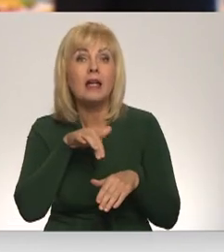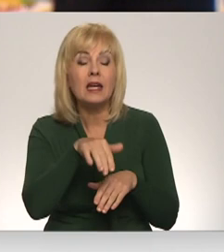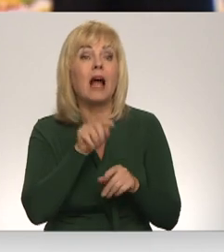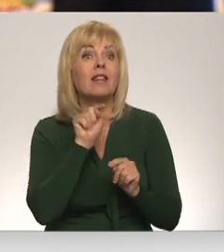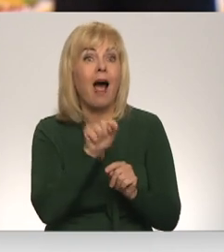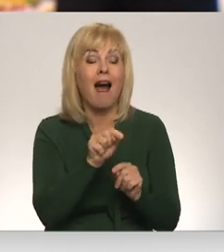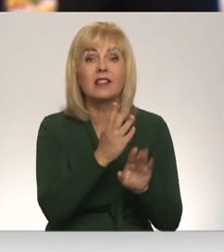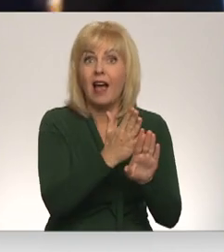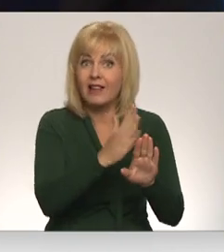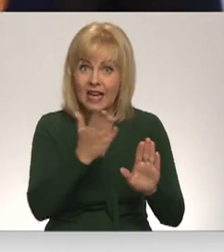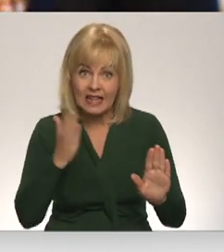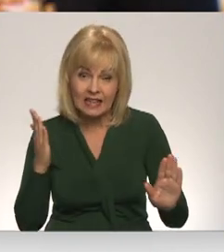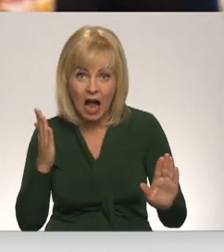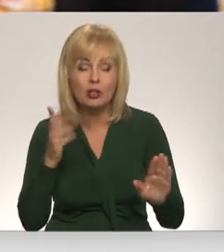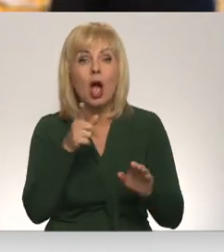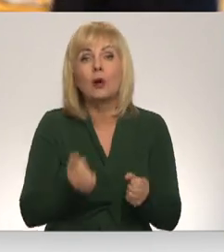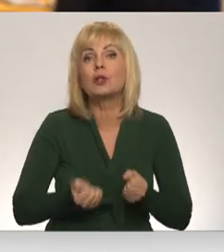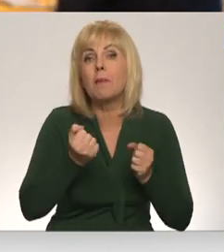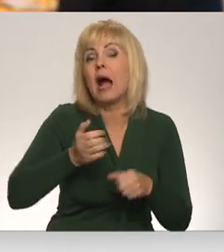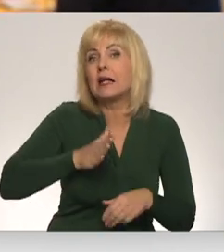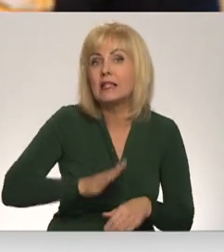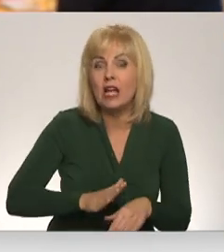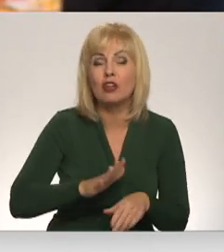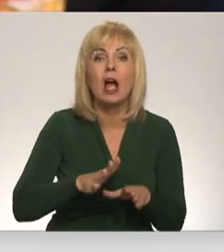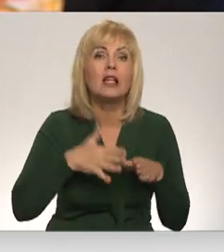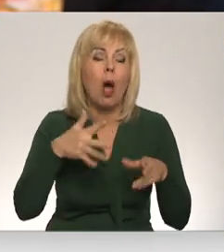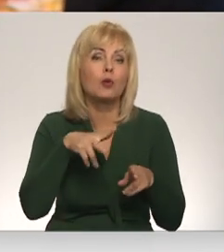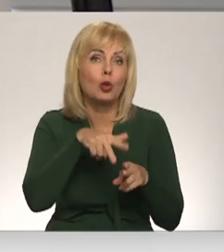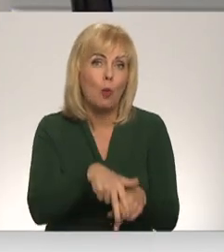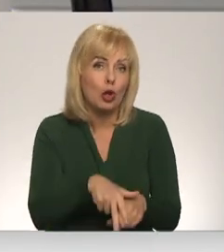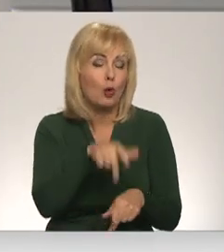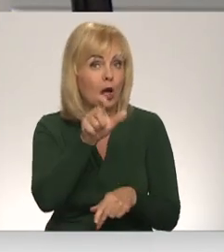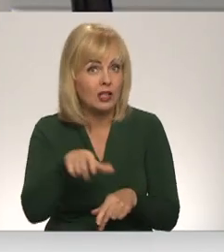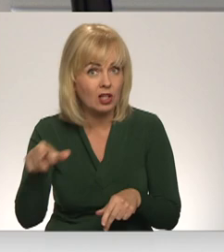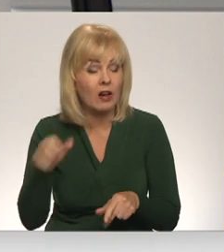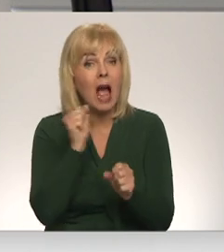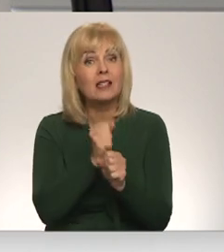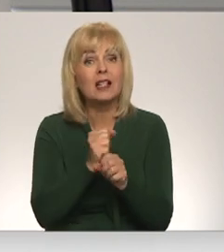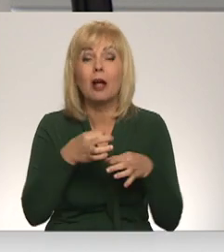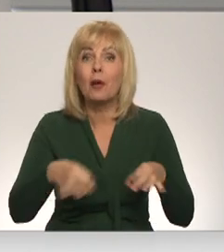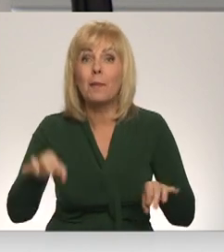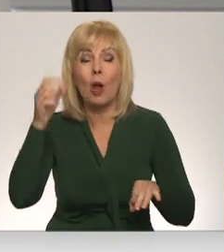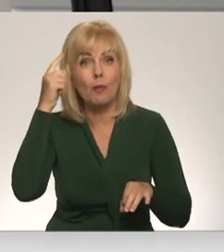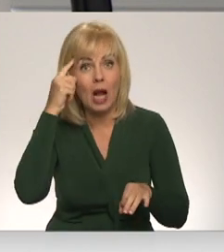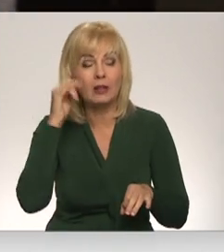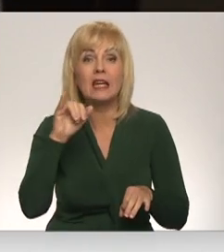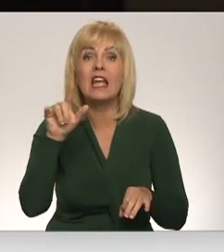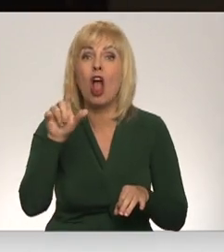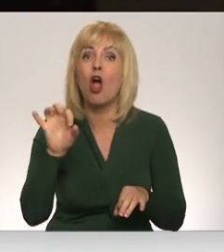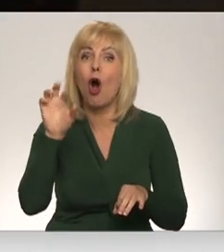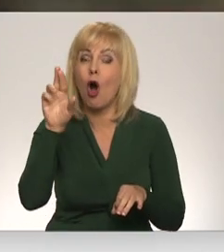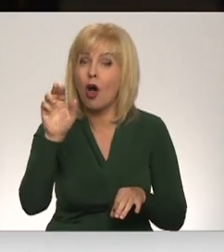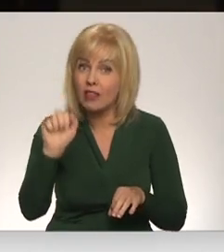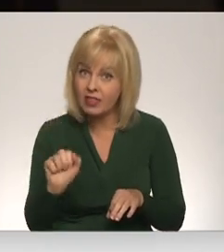kur vissmagāk cieš un ir visvairāk noslogot tie cilvēki. Strādājot par brīvprātīgo, Ilona